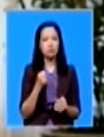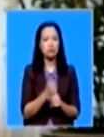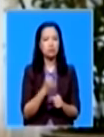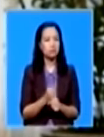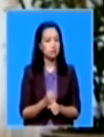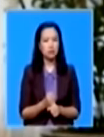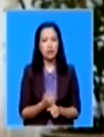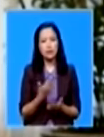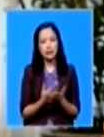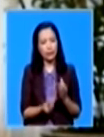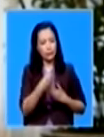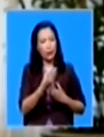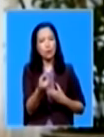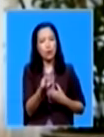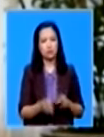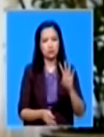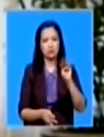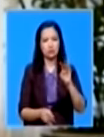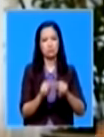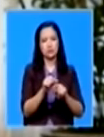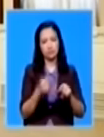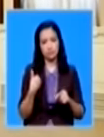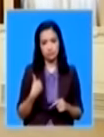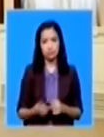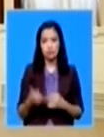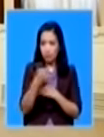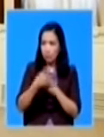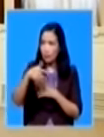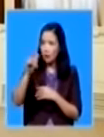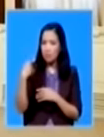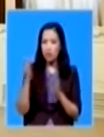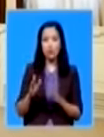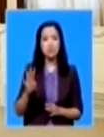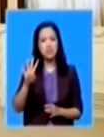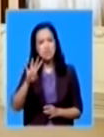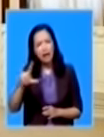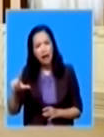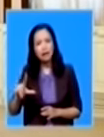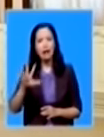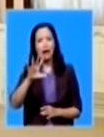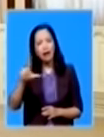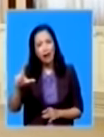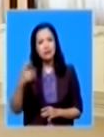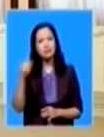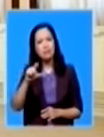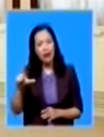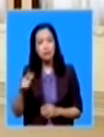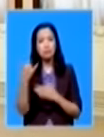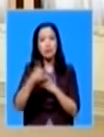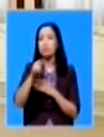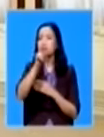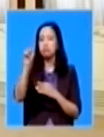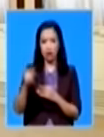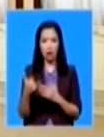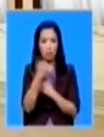40ล้านคนเนี่ยเท่ากับประเทศบางประเทศเขามีเลยนะบางประเทศมีคน4ล้านเองห้าล้านหกล้านสิบล้านประมาณนั้นนะประเทศอาเซียน